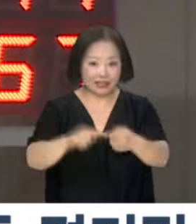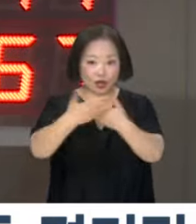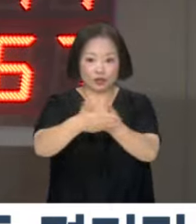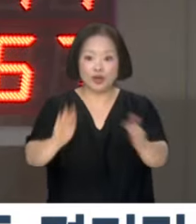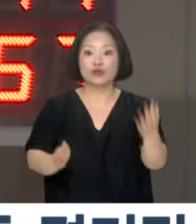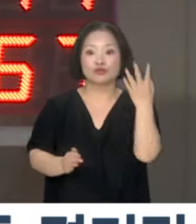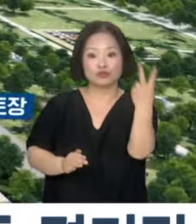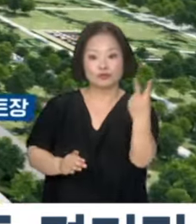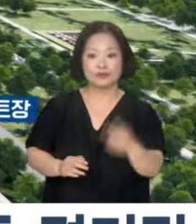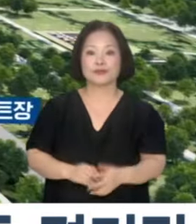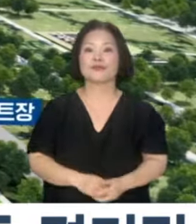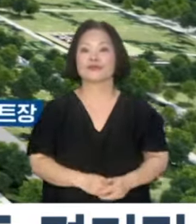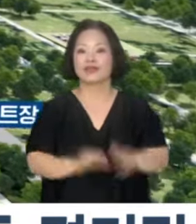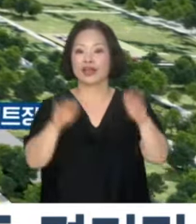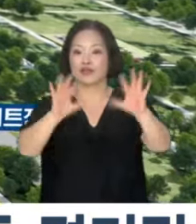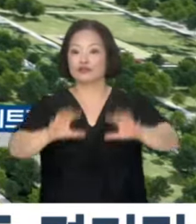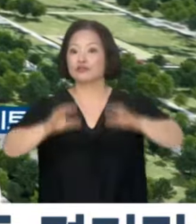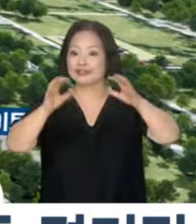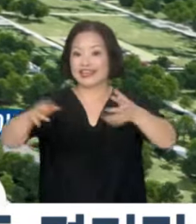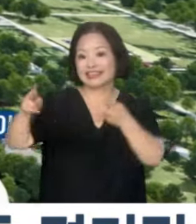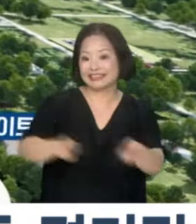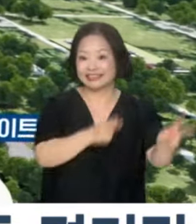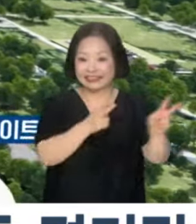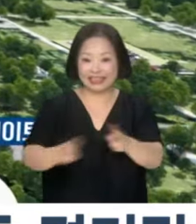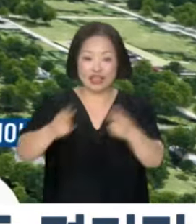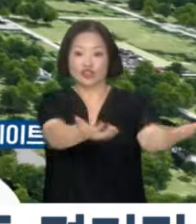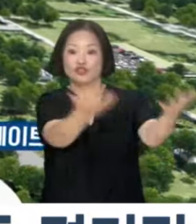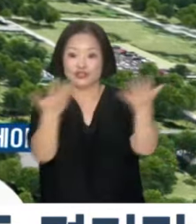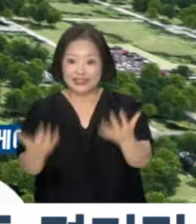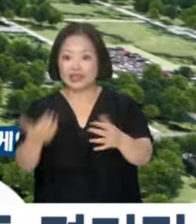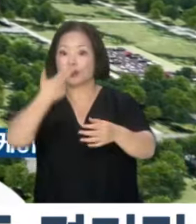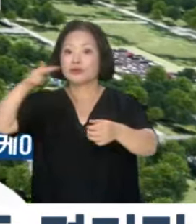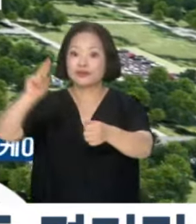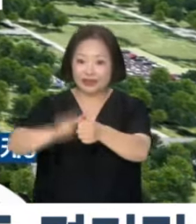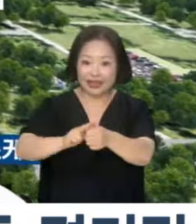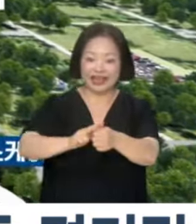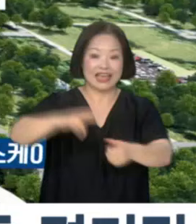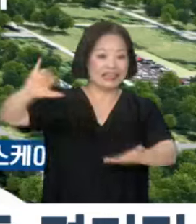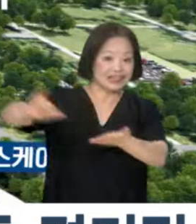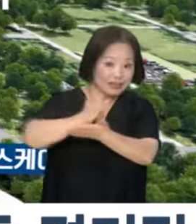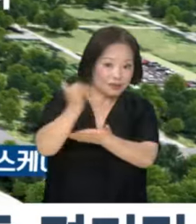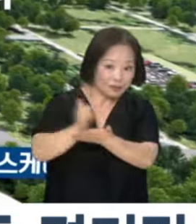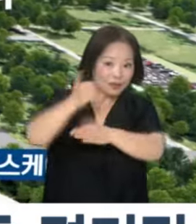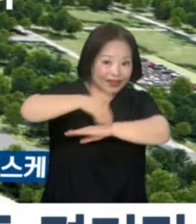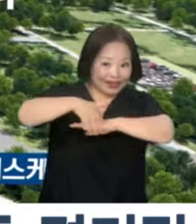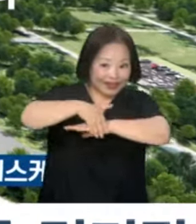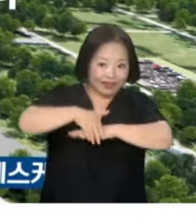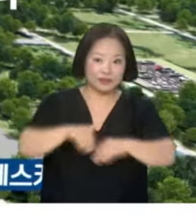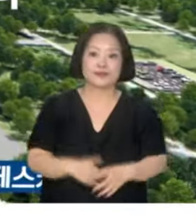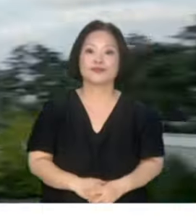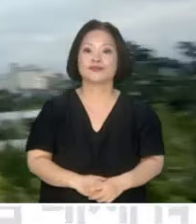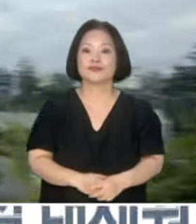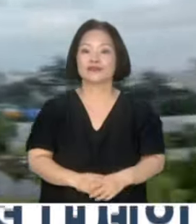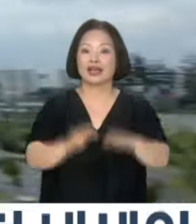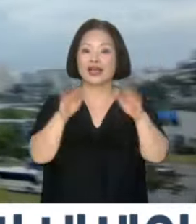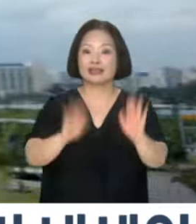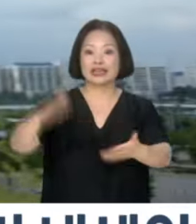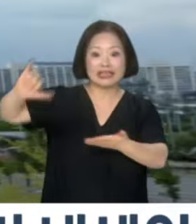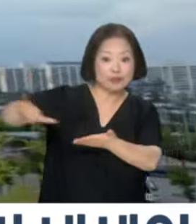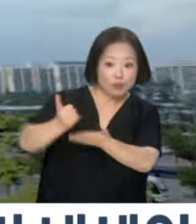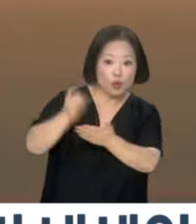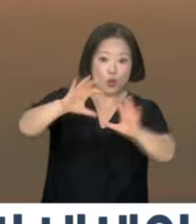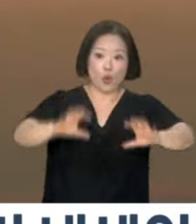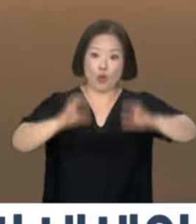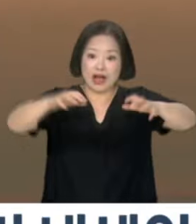마련됩니다 국제스케이트장 유치의 도전장을 김포시의 청사진입니다 김포시는